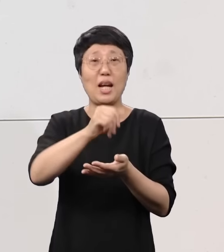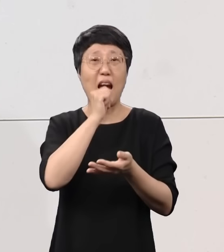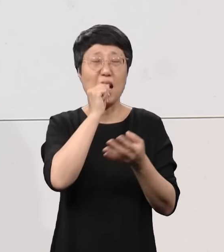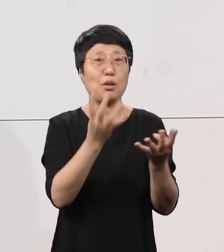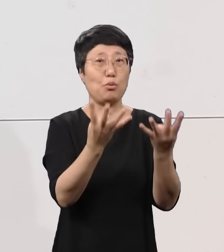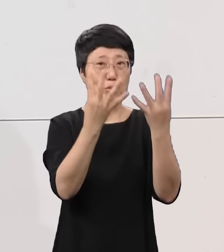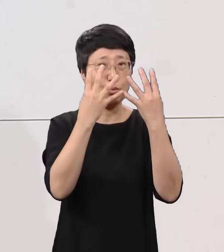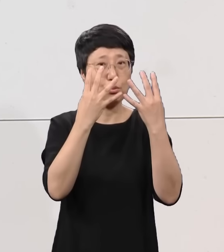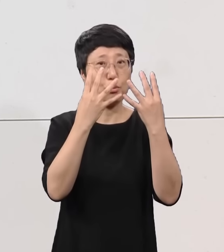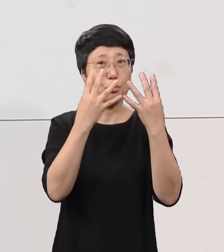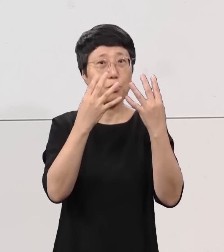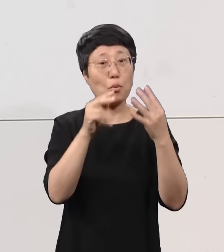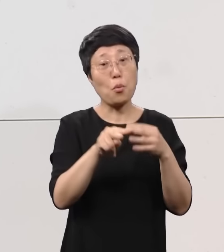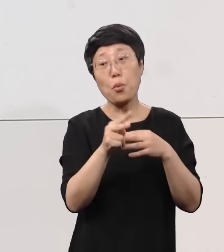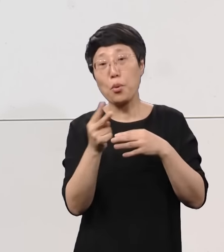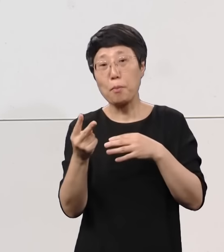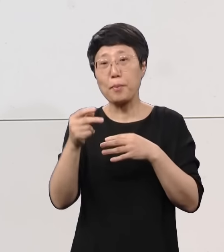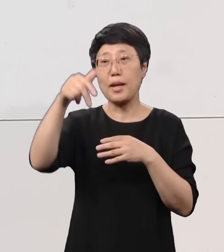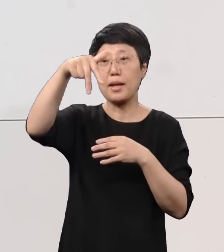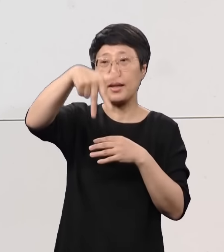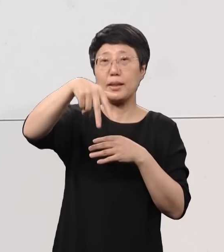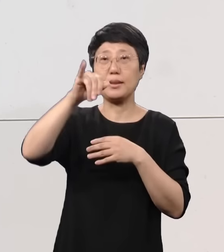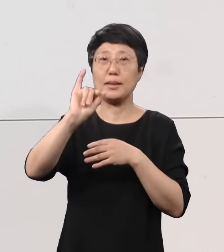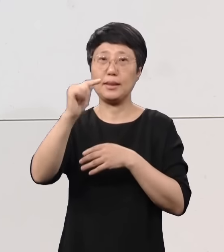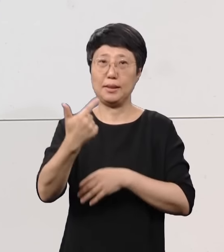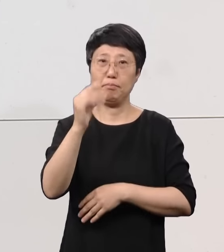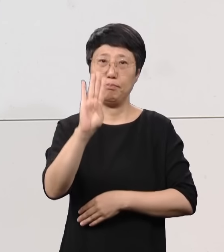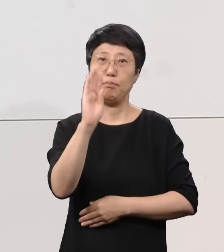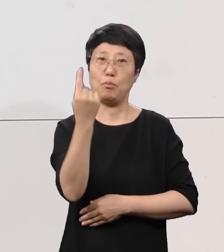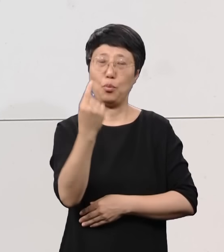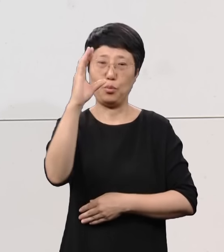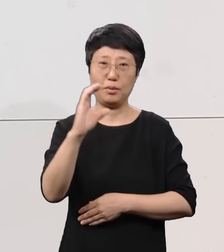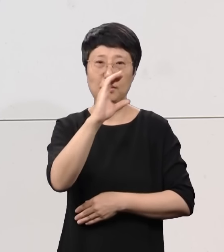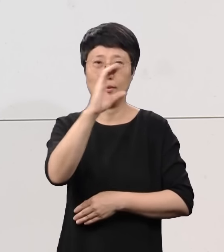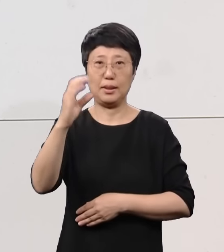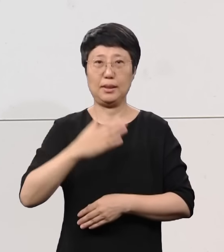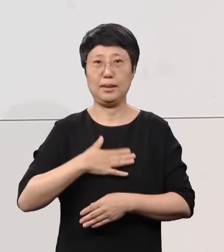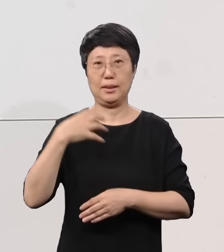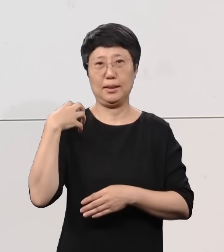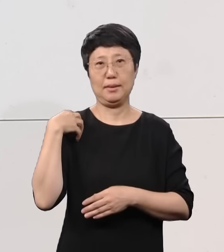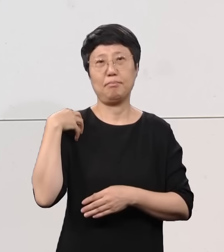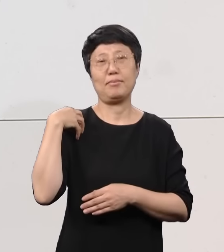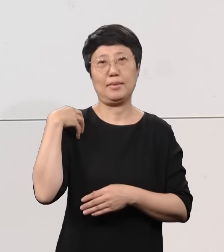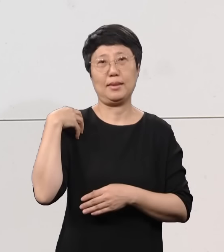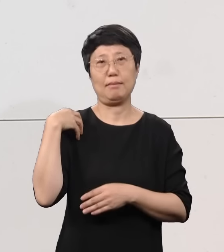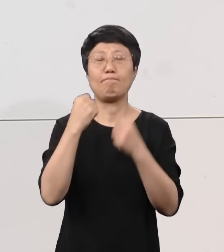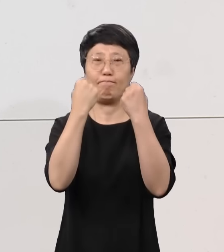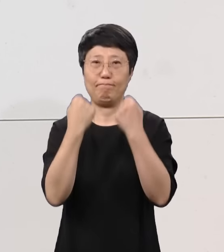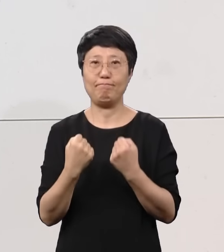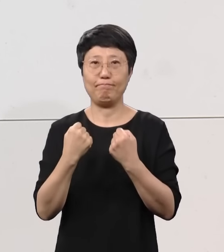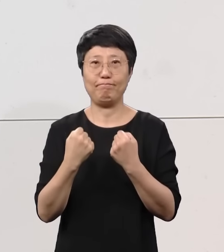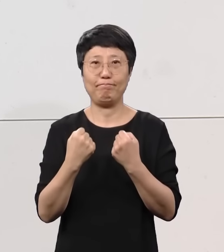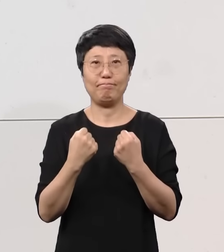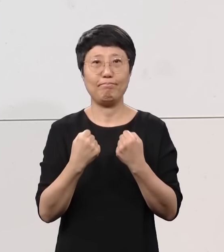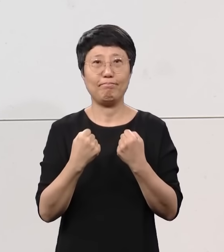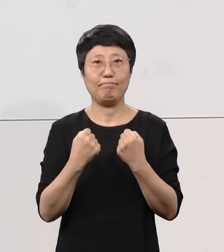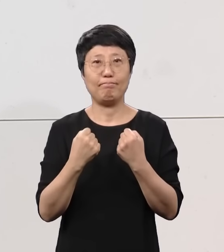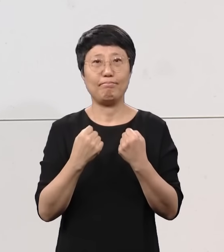청성 교도소가 있는 진보성당 에 죄가 있습니다 저는 교도소